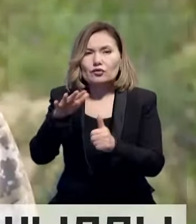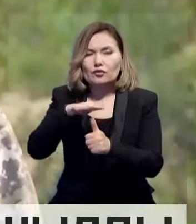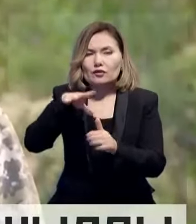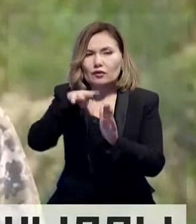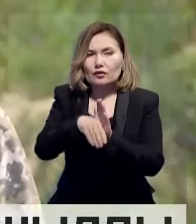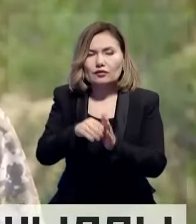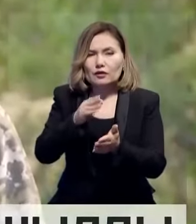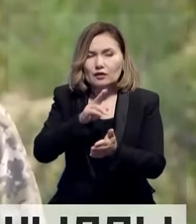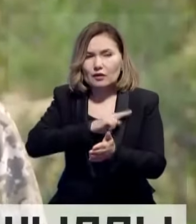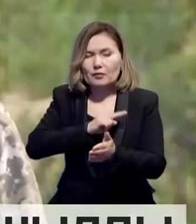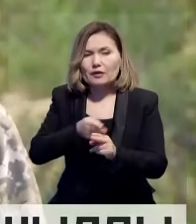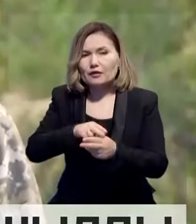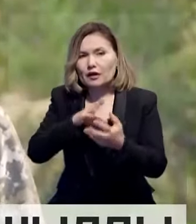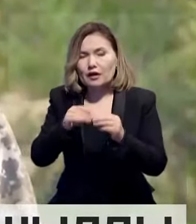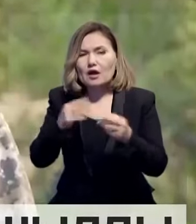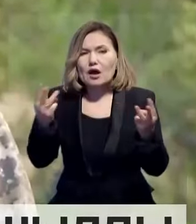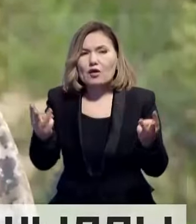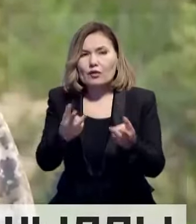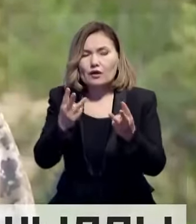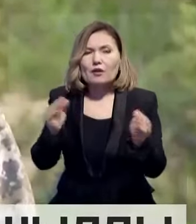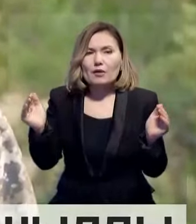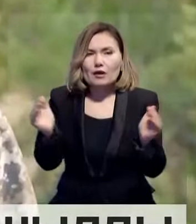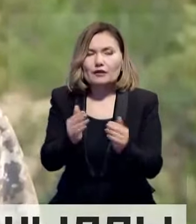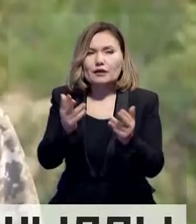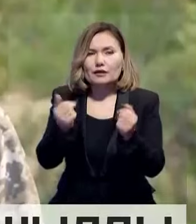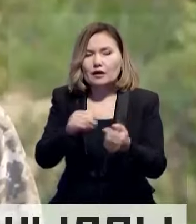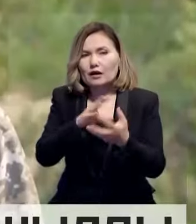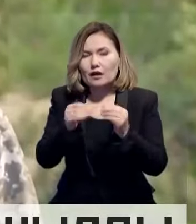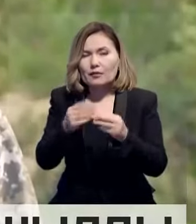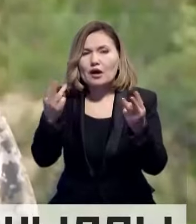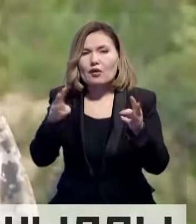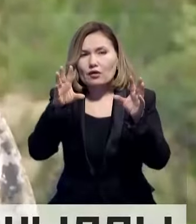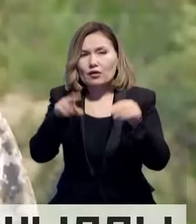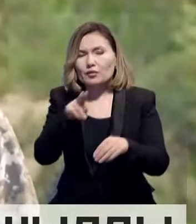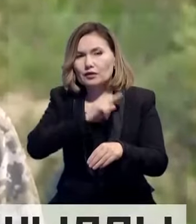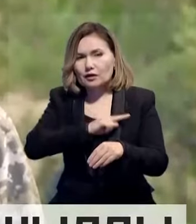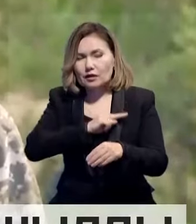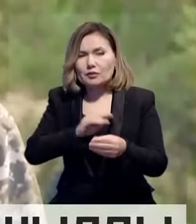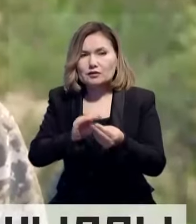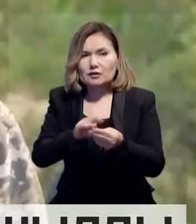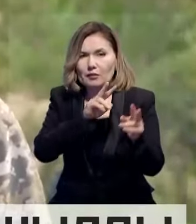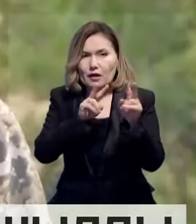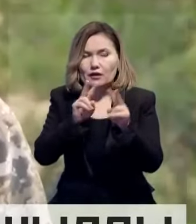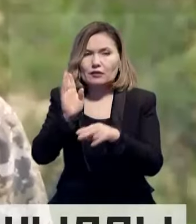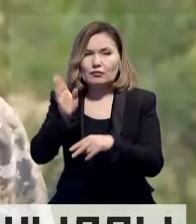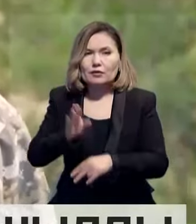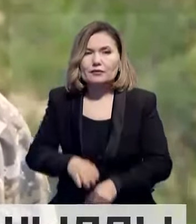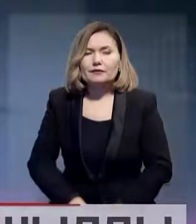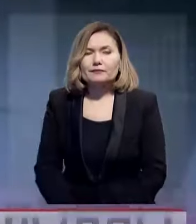істеп жатыр. Соңғы күндері өрт аумағы азайғанын атап өту керек. Өрт сөндіру жұмыстары ұдайы бақылауда.